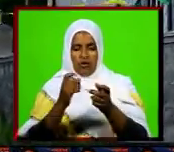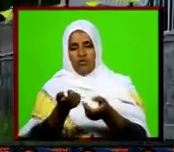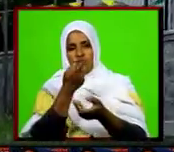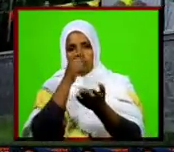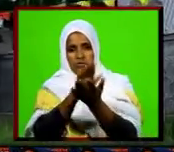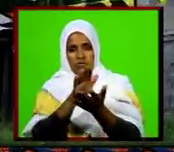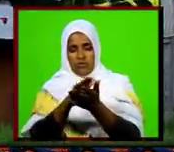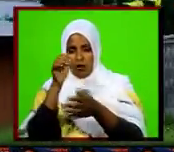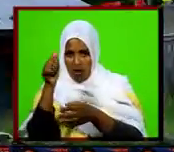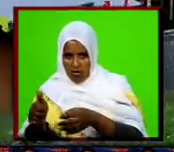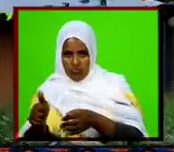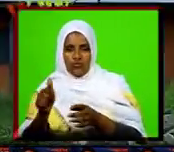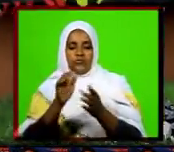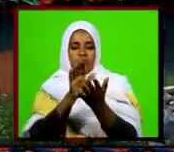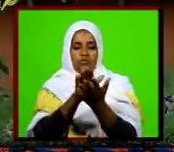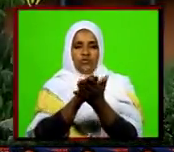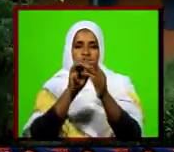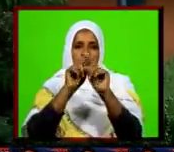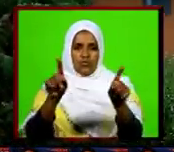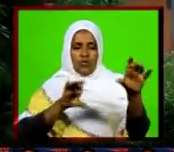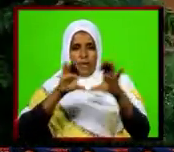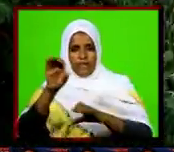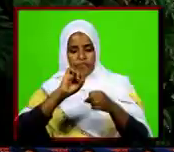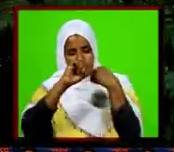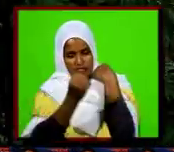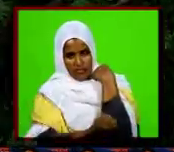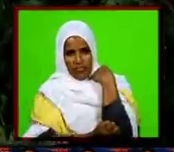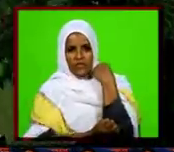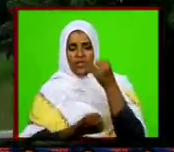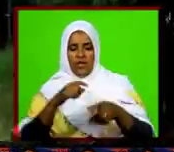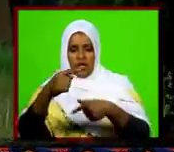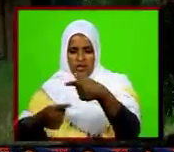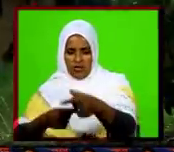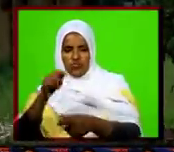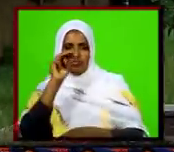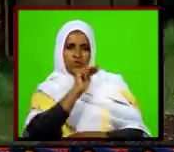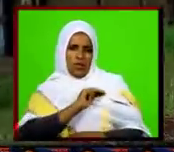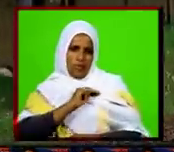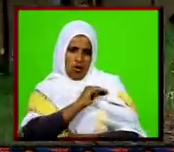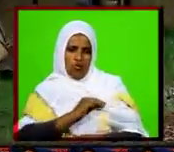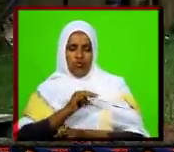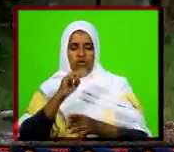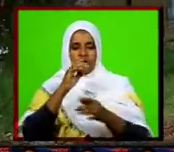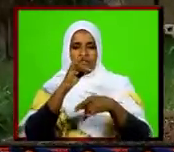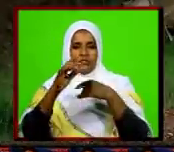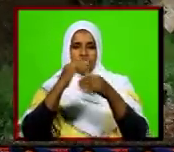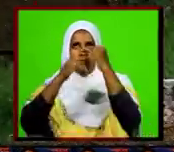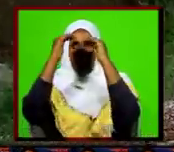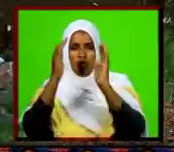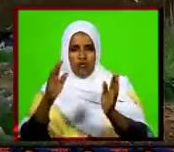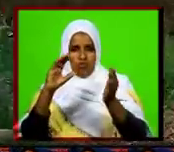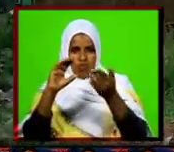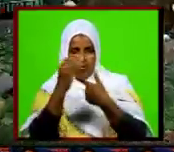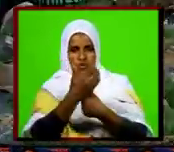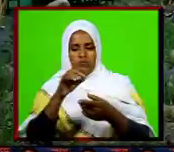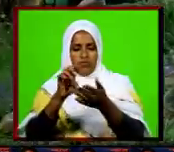የአብነትን ትምህርትና ራሱ ትምህርት ቤቱን ለየት የሚያደርገው አመሰራረቱ፣ ሂደቱና ጠባዩ ሰማያዊ